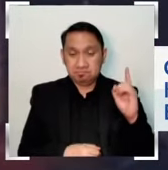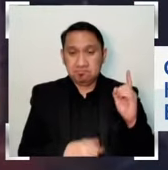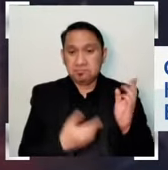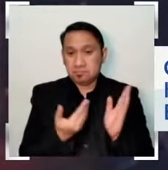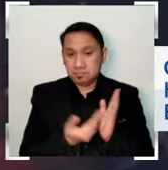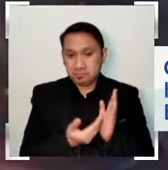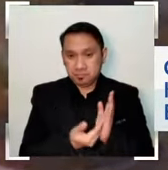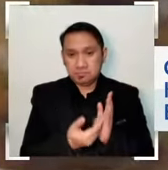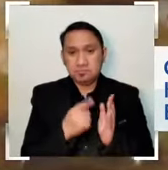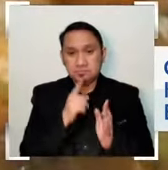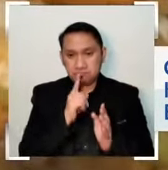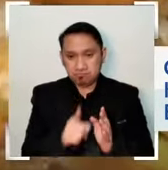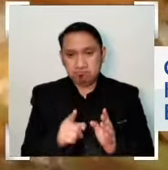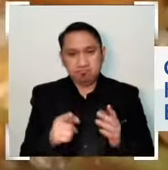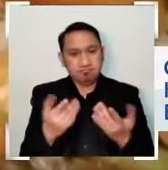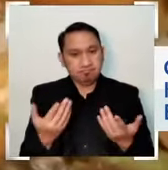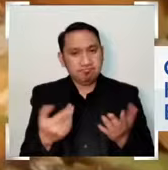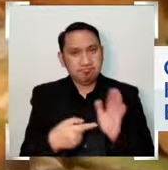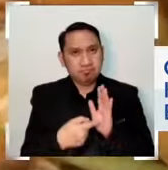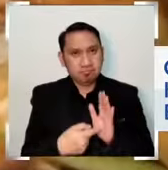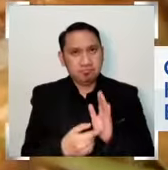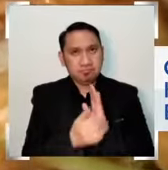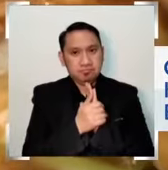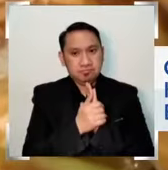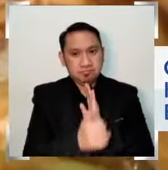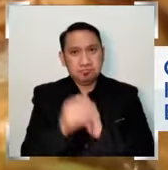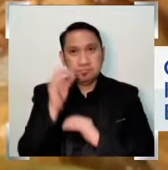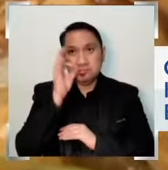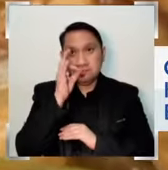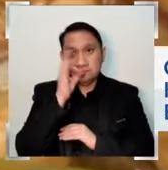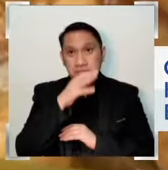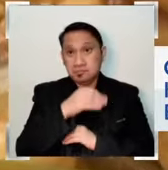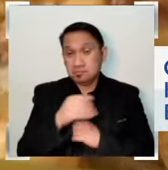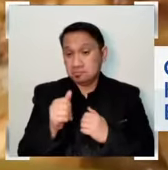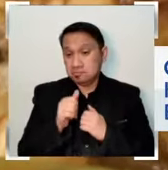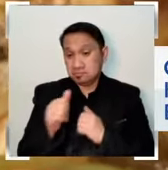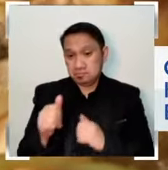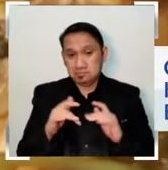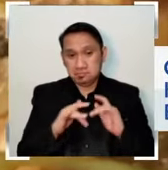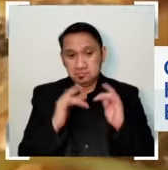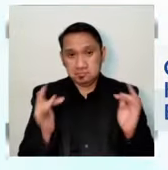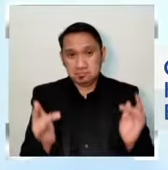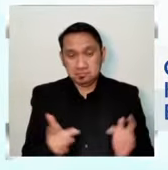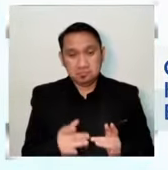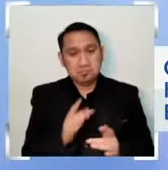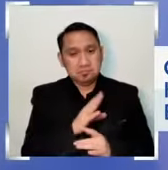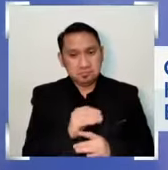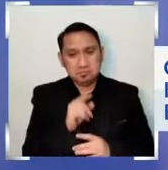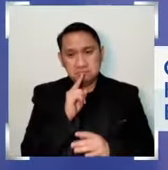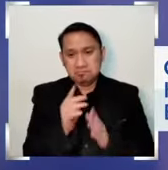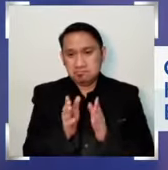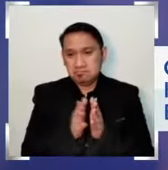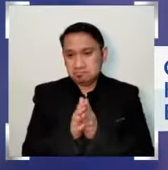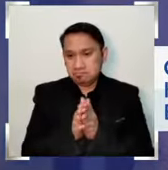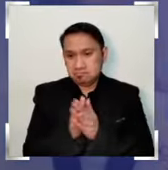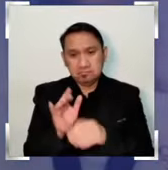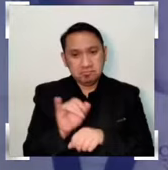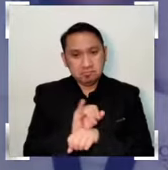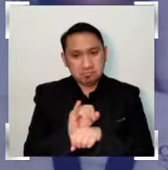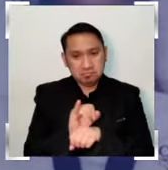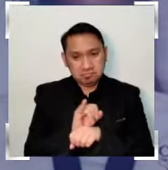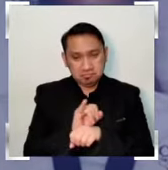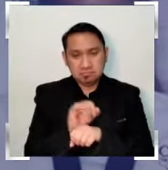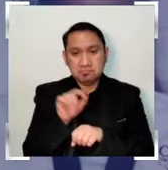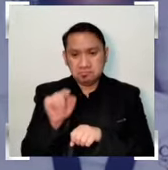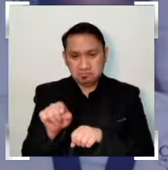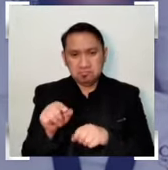din ang galing ng Pinoy. At kapag sinunod ang puso at tinapatan ng pagpupursige, hindi maglalaon, malalasap